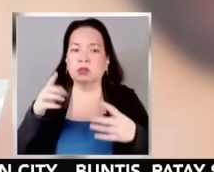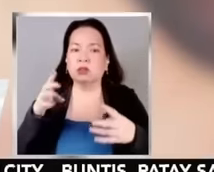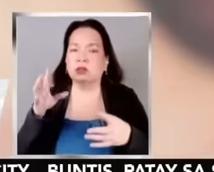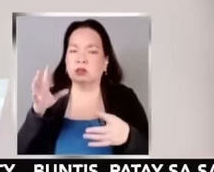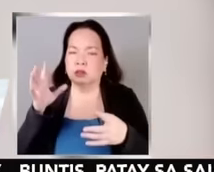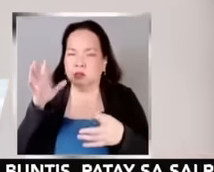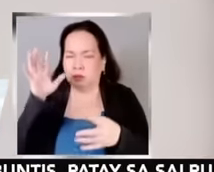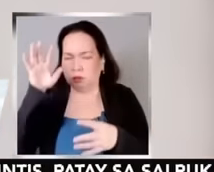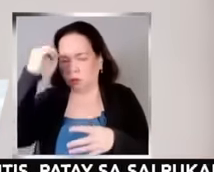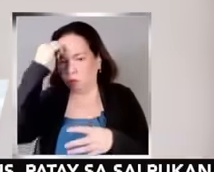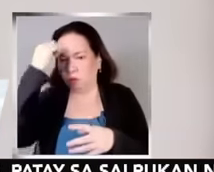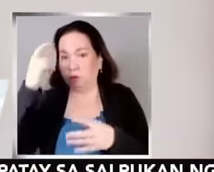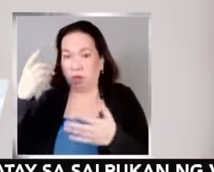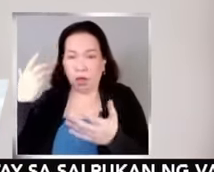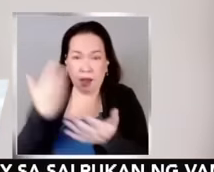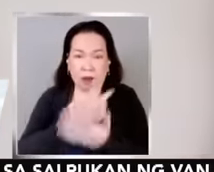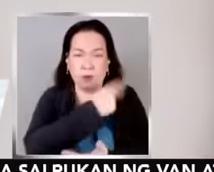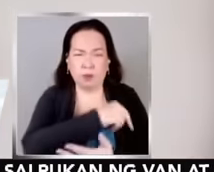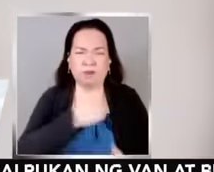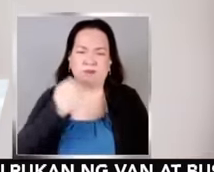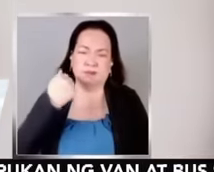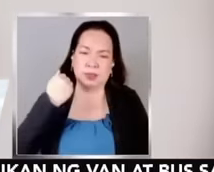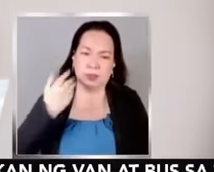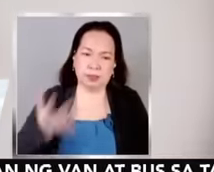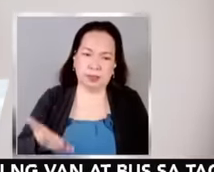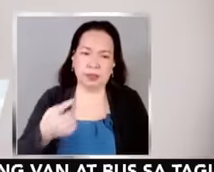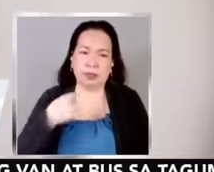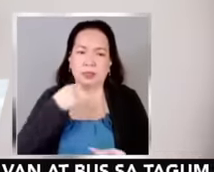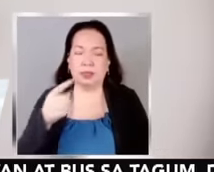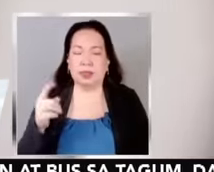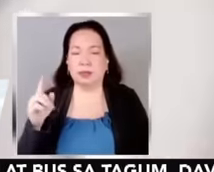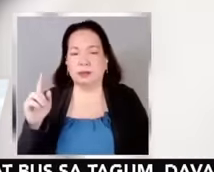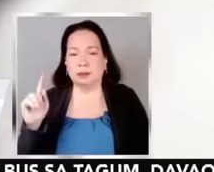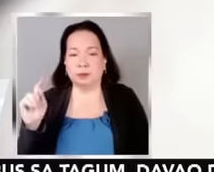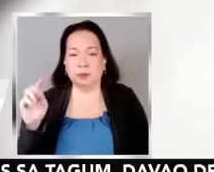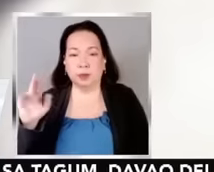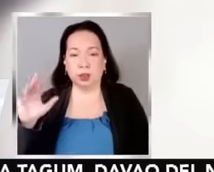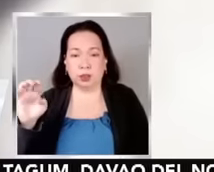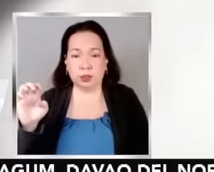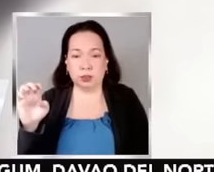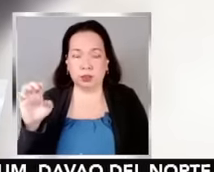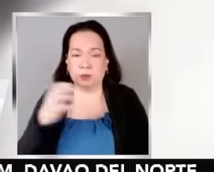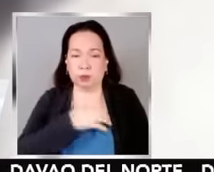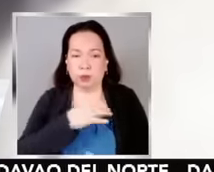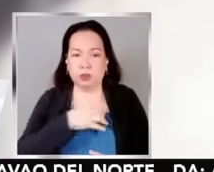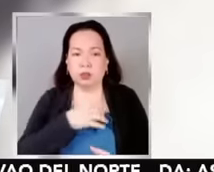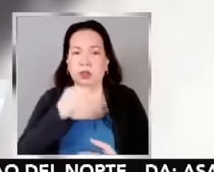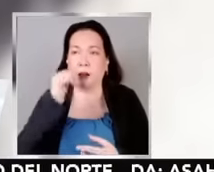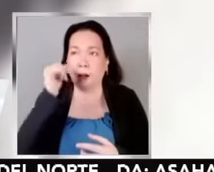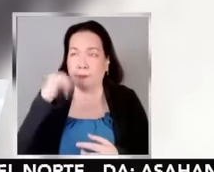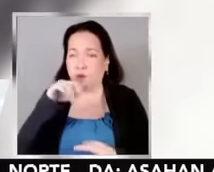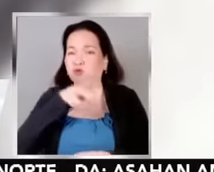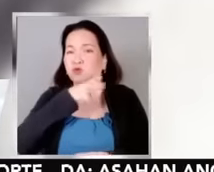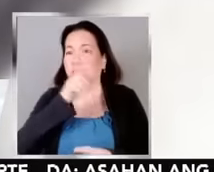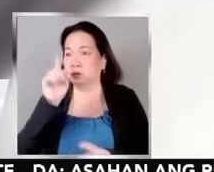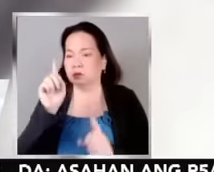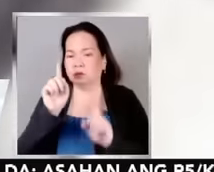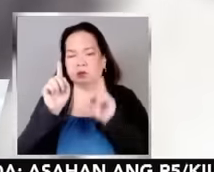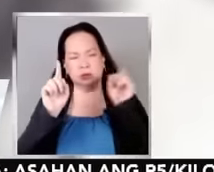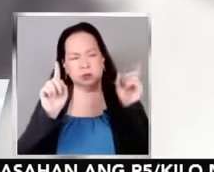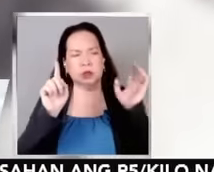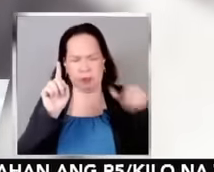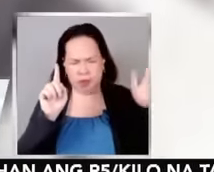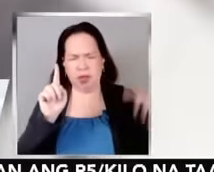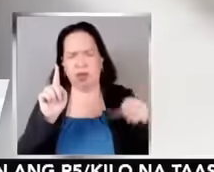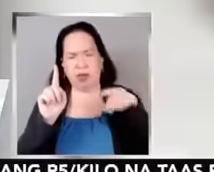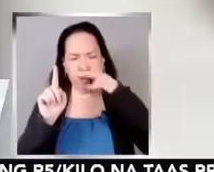biktima. Ayon sa 13 Martires Police, nagpasama sa biktima kahapon sa Maysapa ang suspect na si John Paul Baluyot, isang